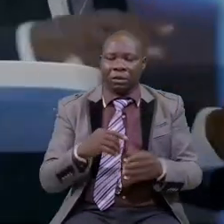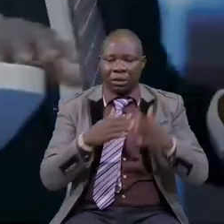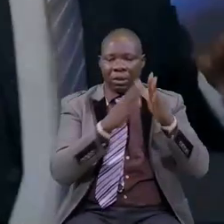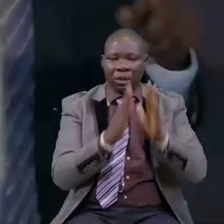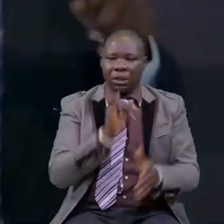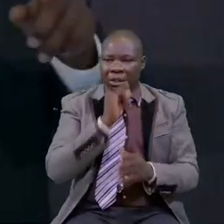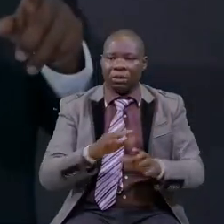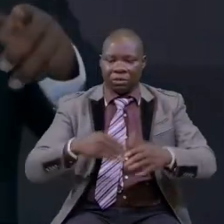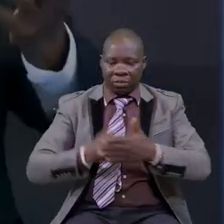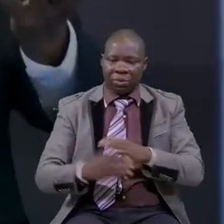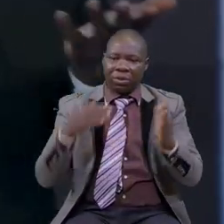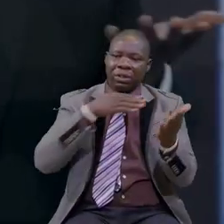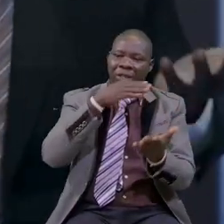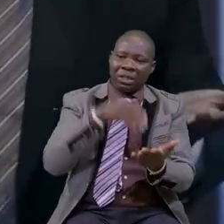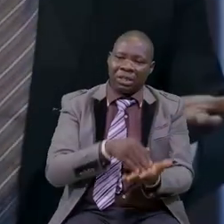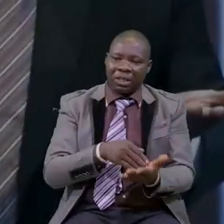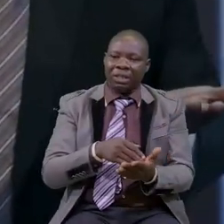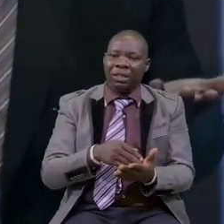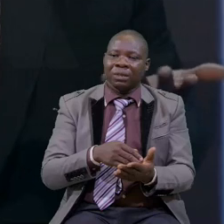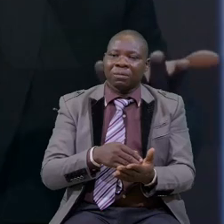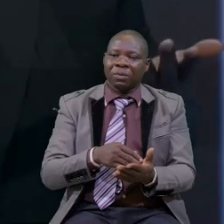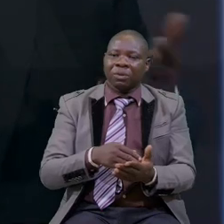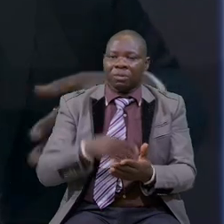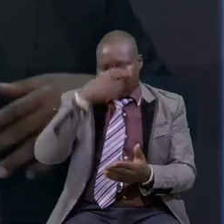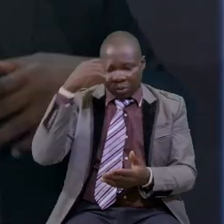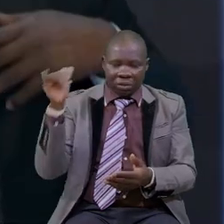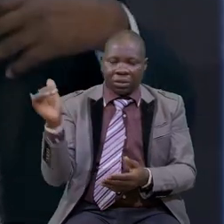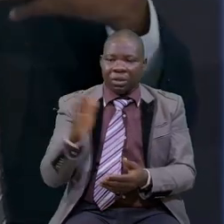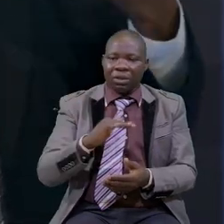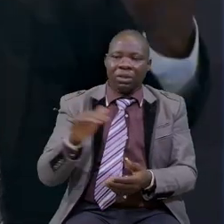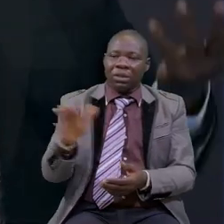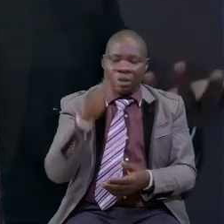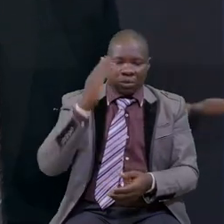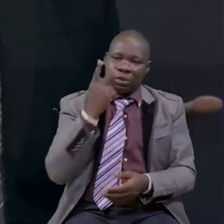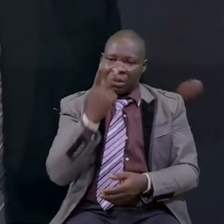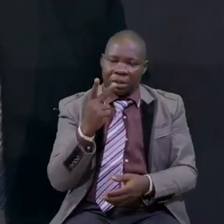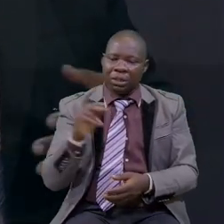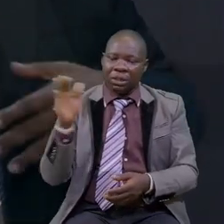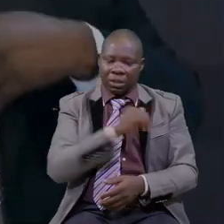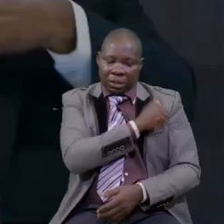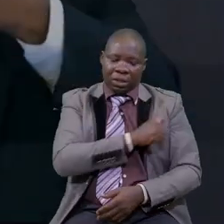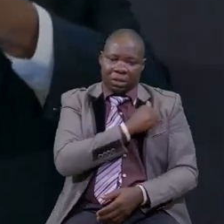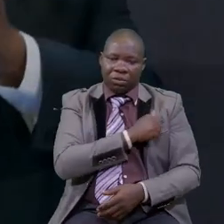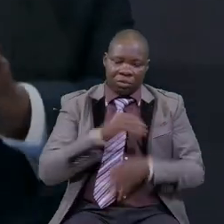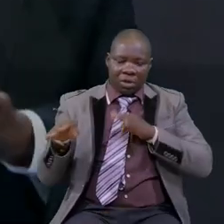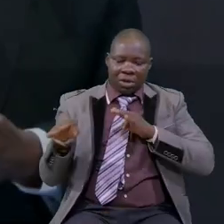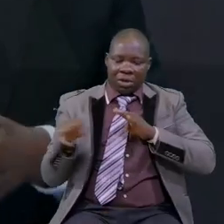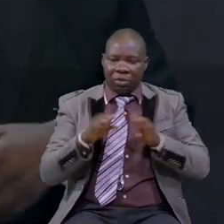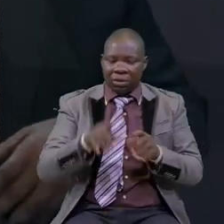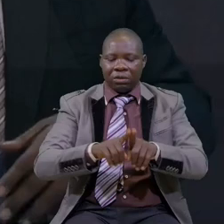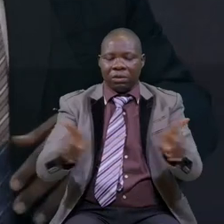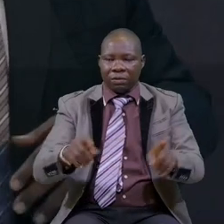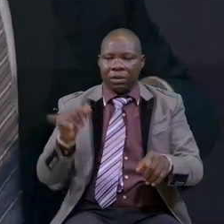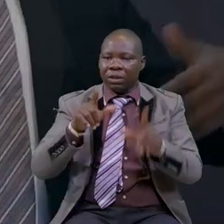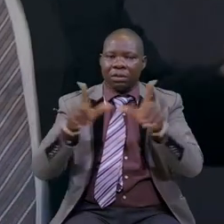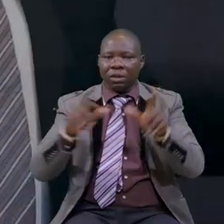le prédicateur est né de nouveau, parce qu'ils verront. Ses attitudes sont différentes, son langage